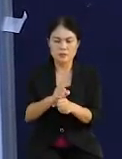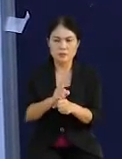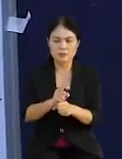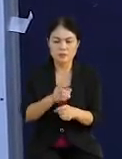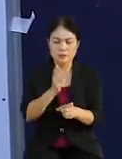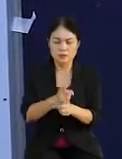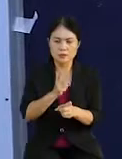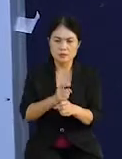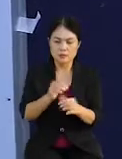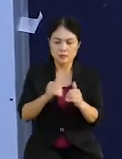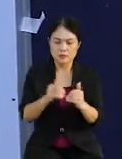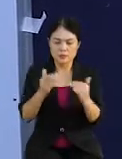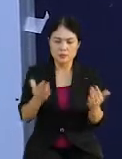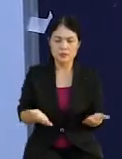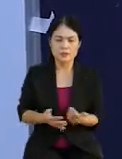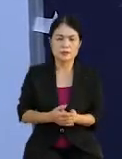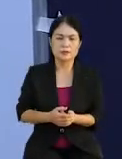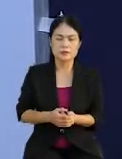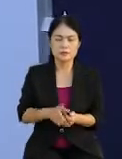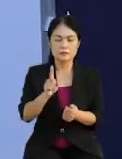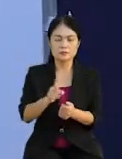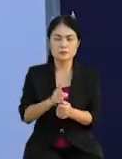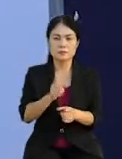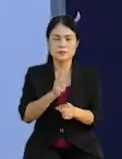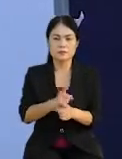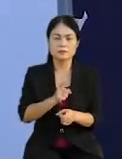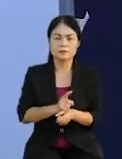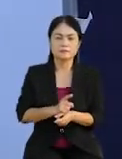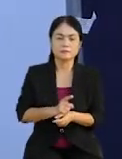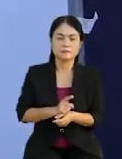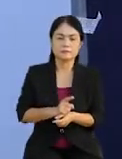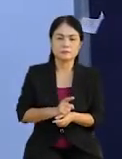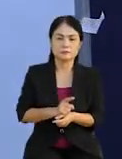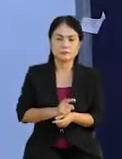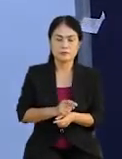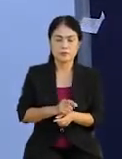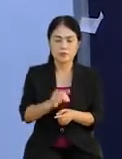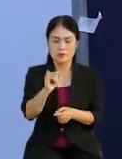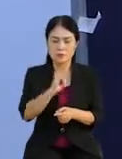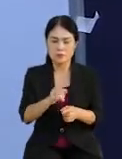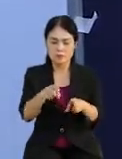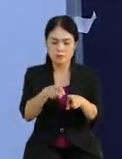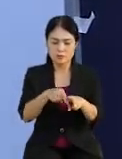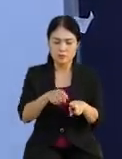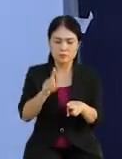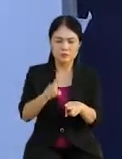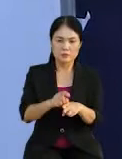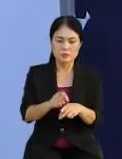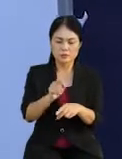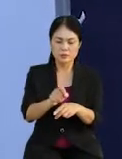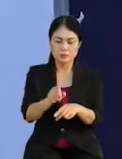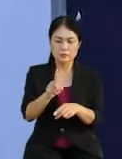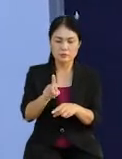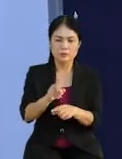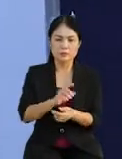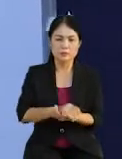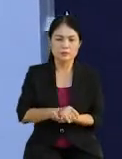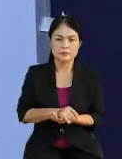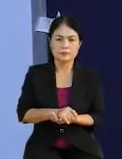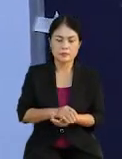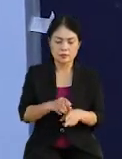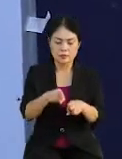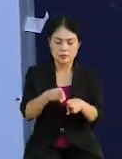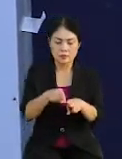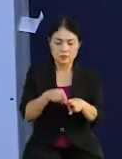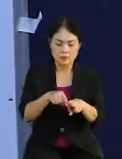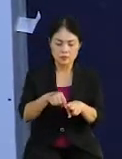thôi đừng mà đánh bạn tí mũi cứ dương trời bạn cú bằng toạt mùi chẳng chẳng lại lệnh mũi cứ cú bằng